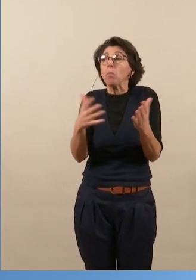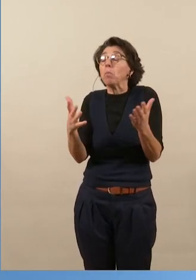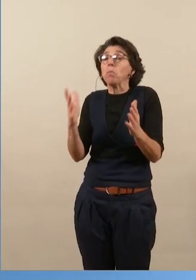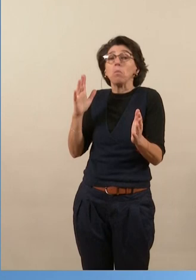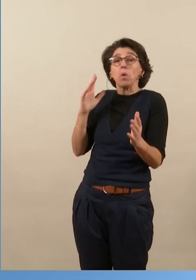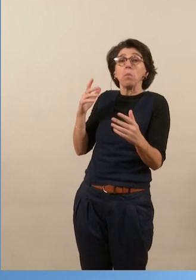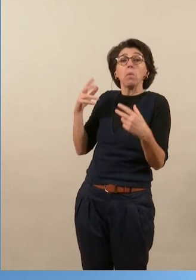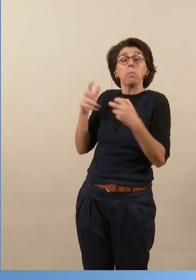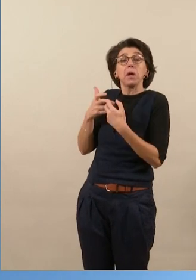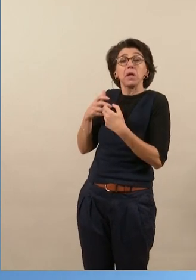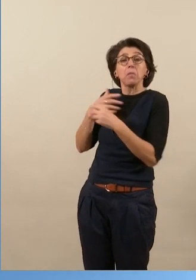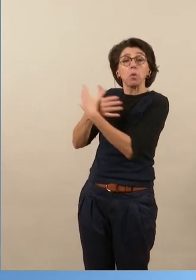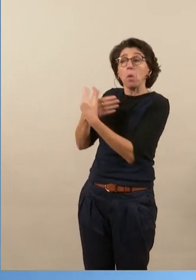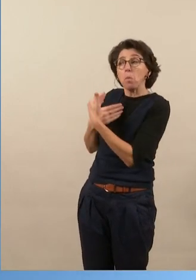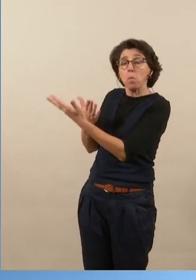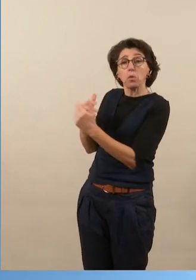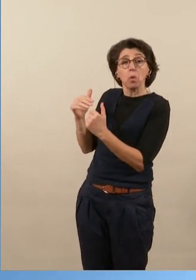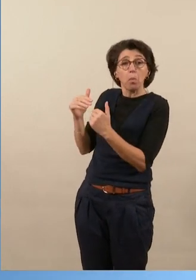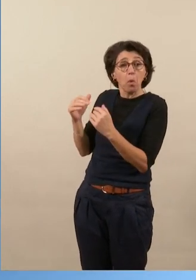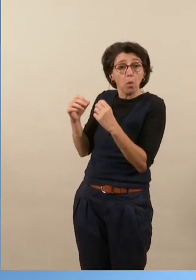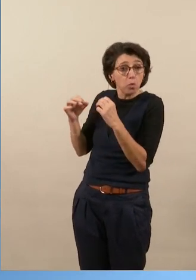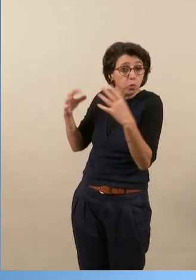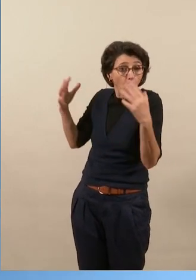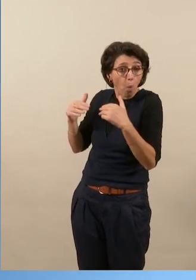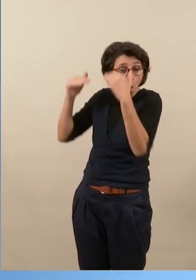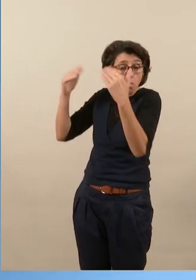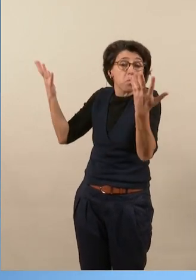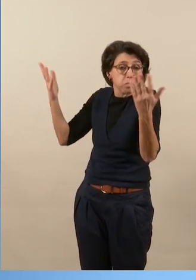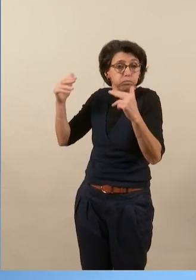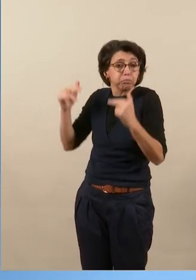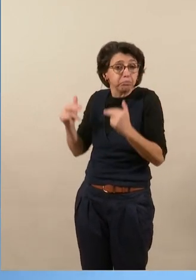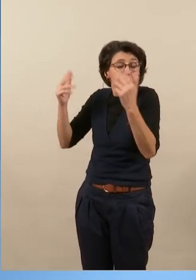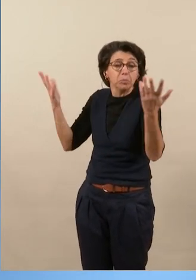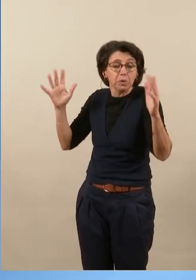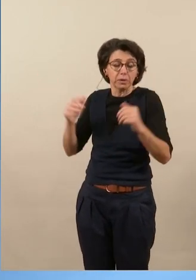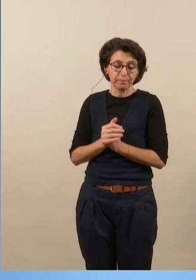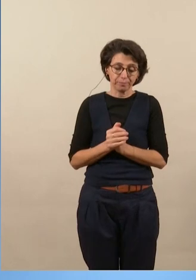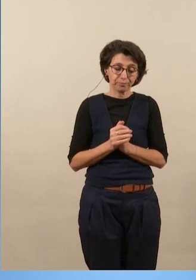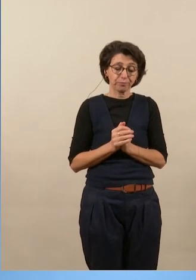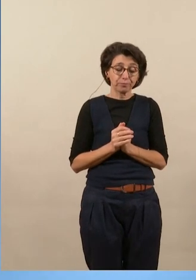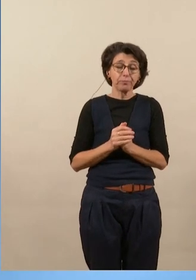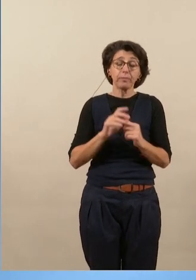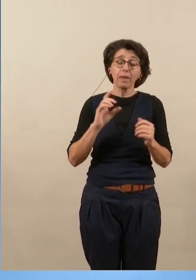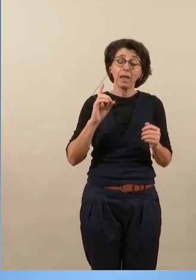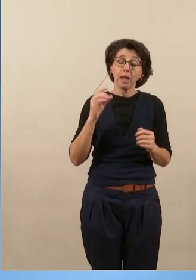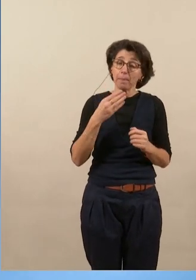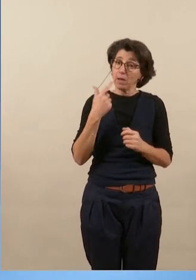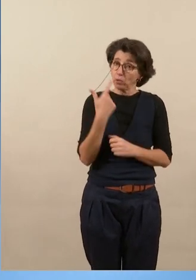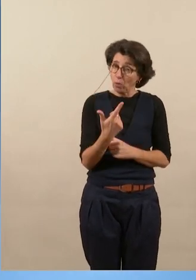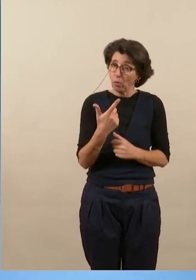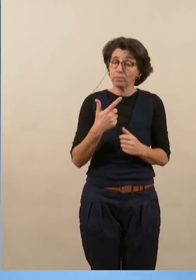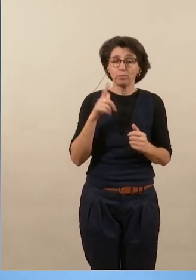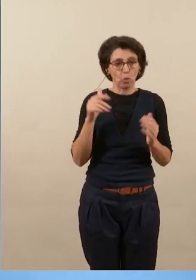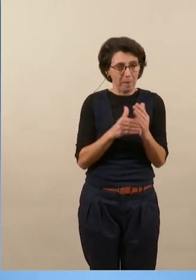question est posée 2023 avec cette DM2 pour la 3e année des recettes de